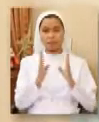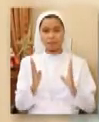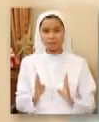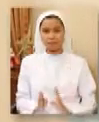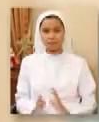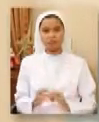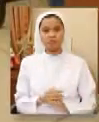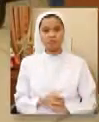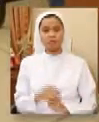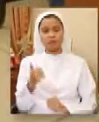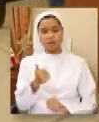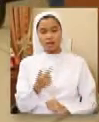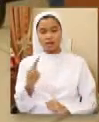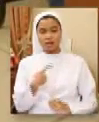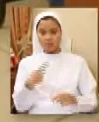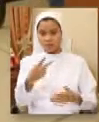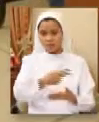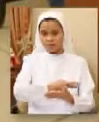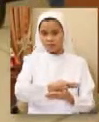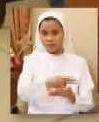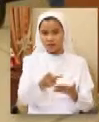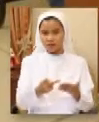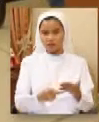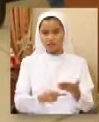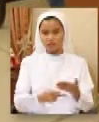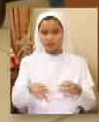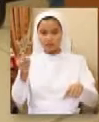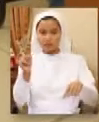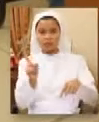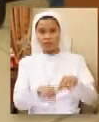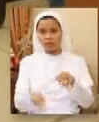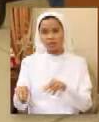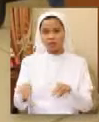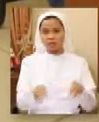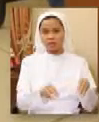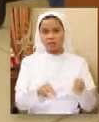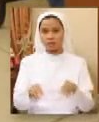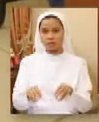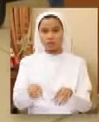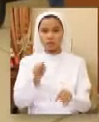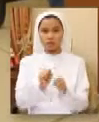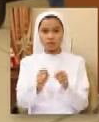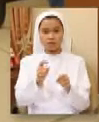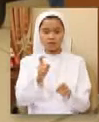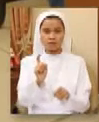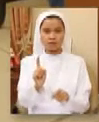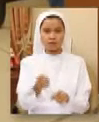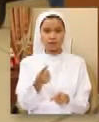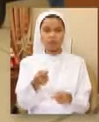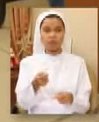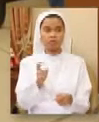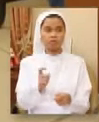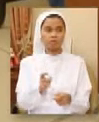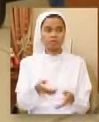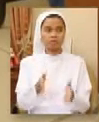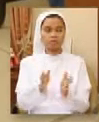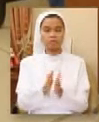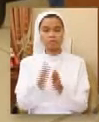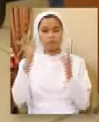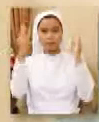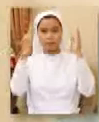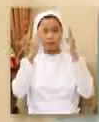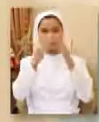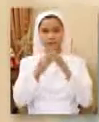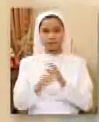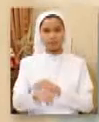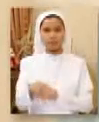portions na hindi pwedeng galawin doon. Yes. May mga portions talagang dapat i-renovate. Kaya nga, kaya yung altar, hindi yan table na pwede mong iwan